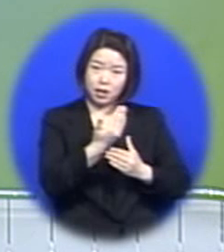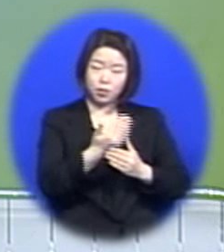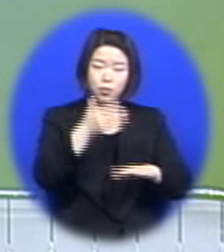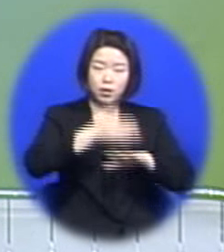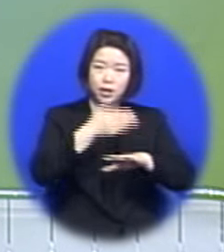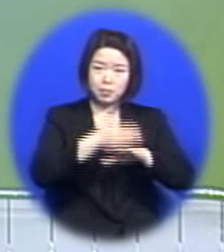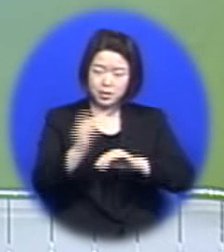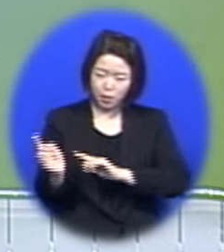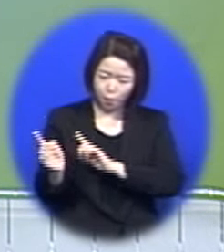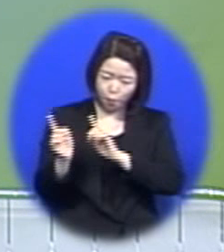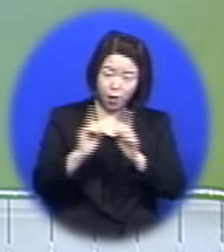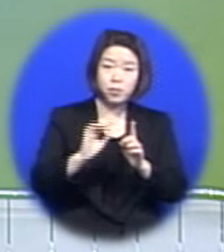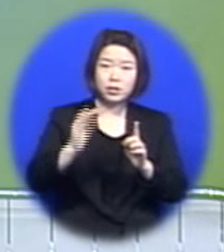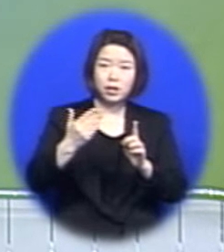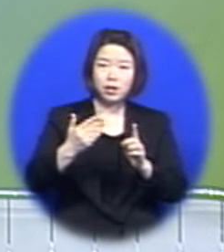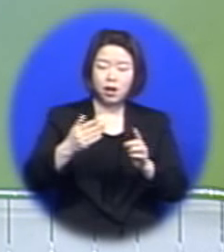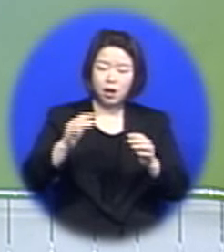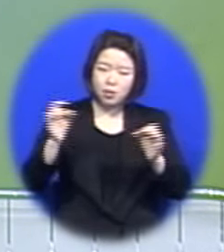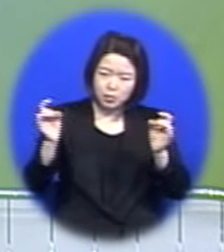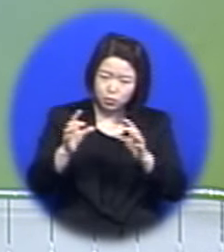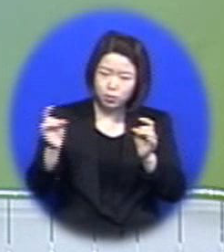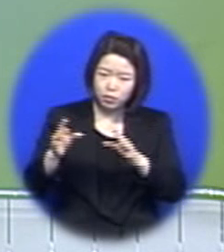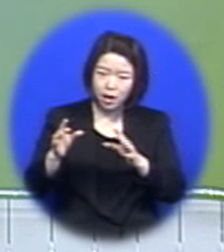회복되는 것을 매 순간 경험하고 있습니다.